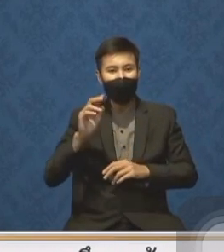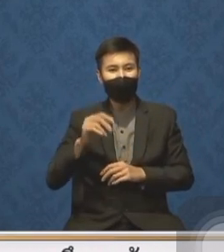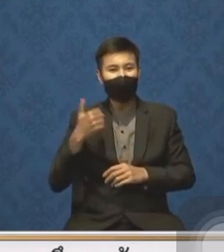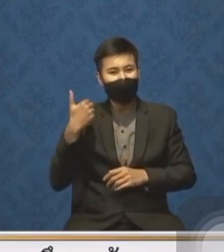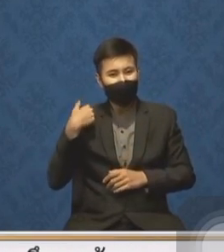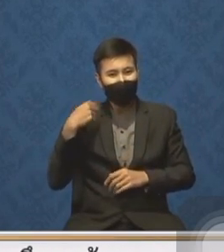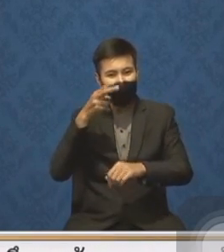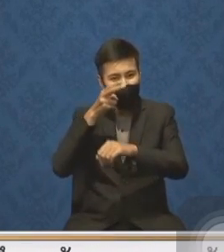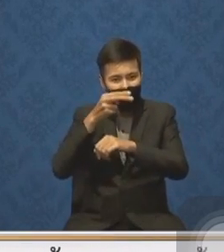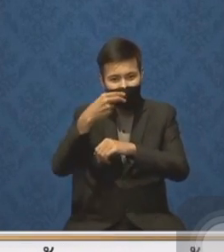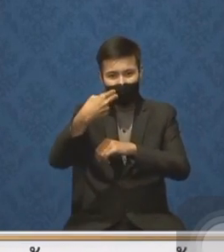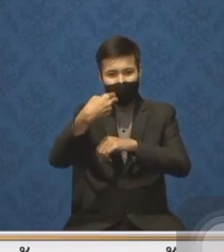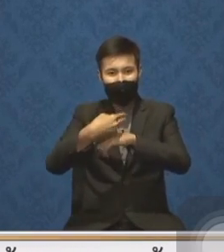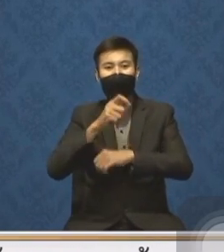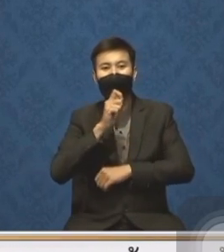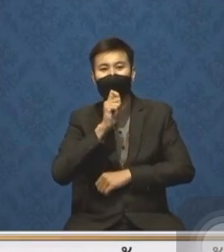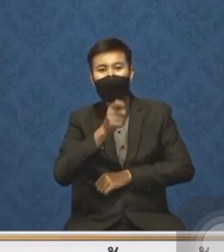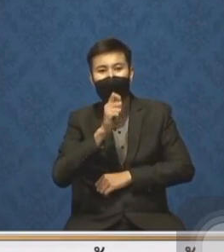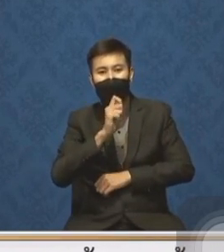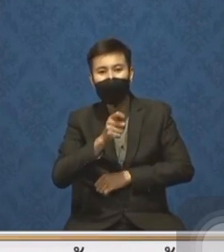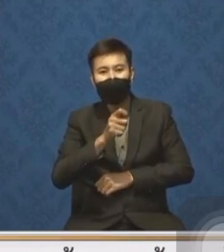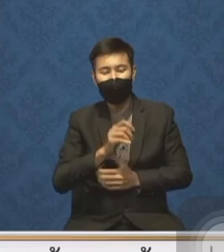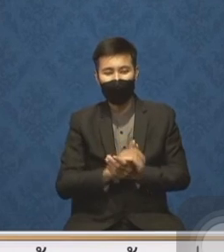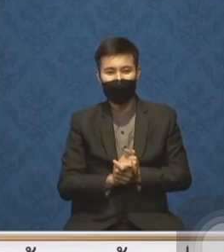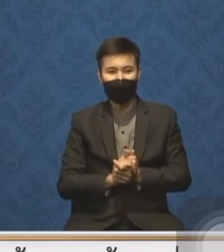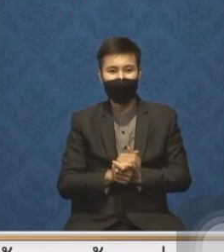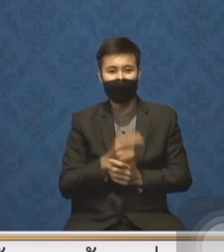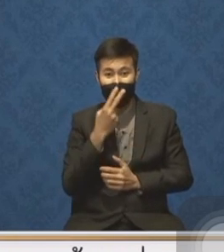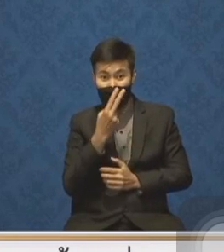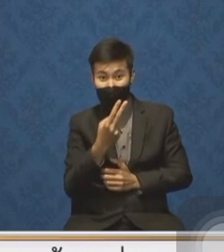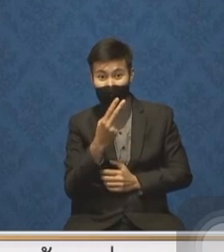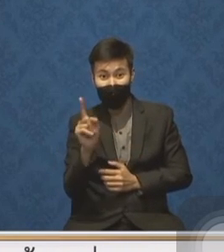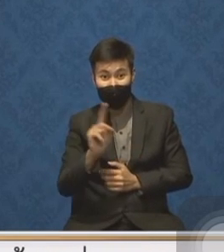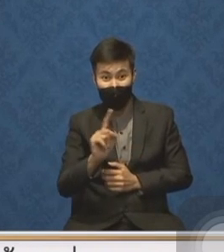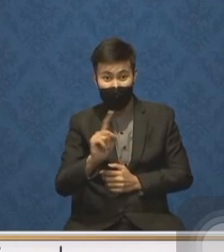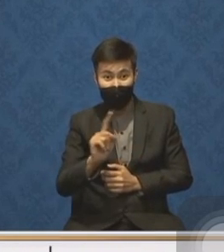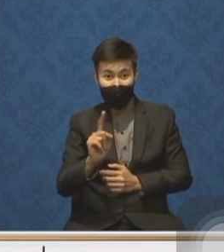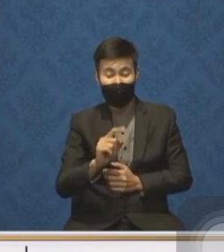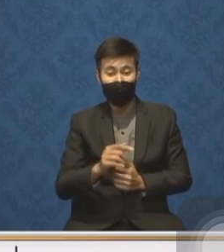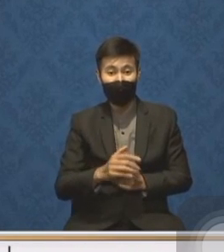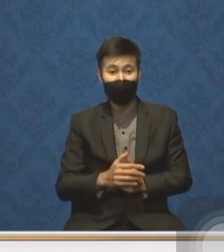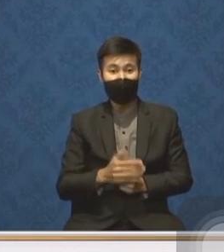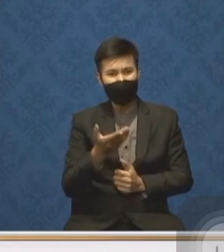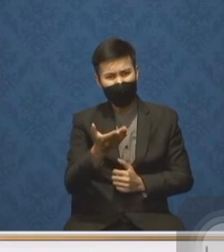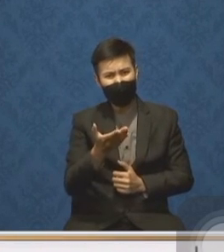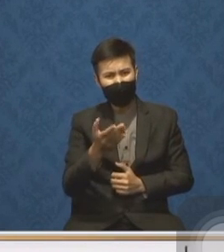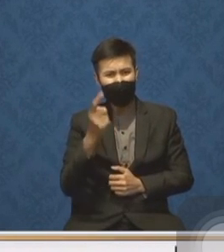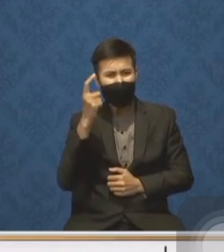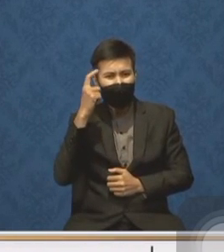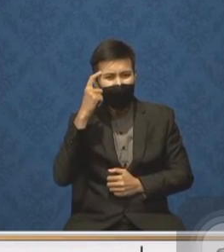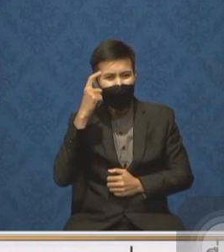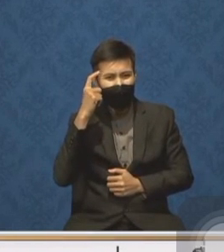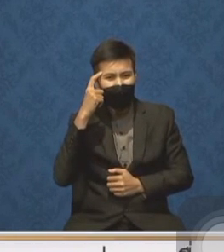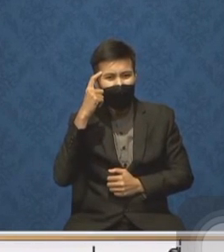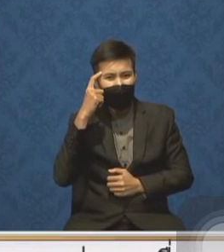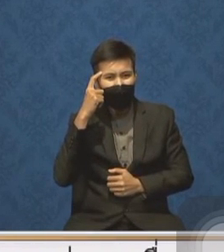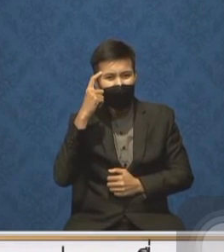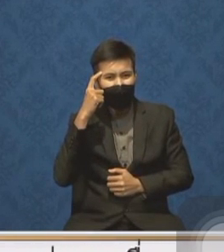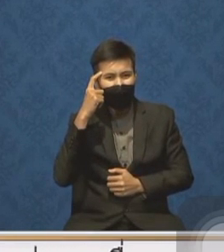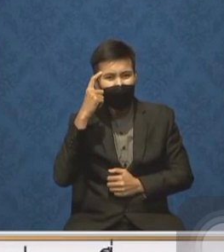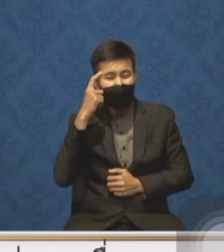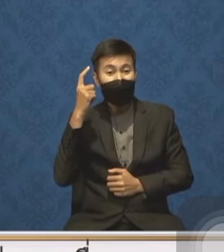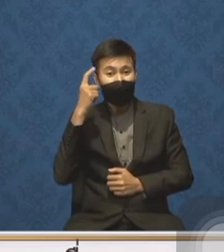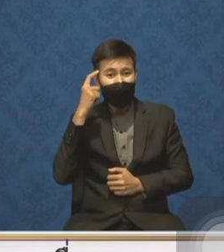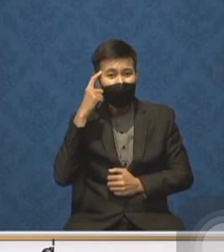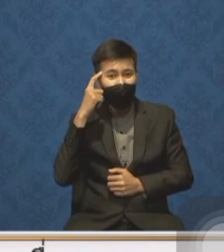งนะครับมันสะท้อนให้เห็นว่าท่านมีทัศนคติที่มองเห็นคนอื่นเป็นศัต